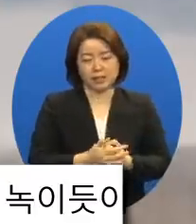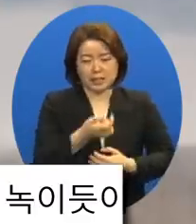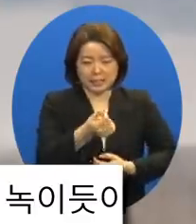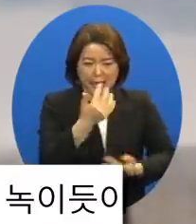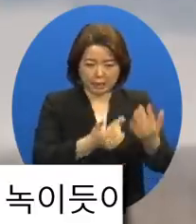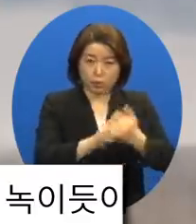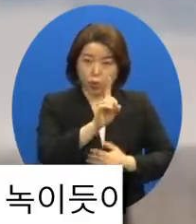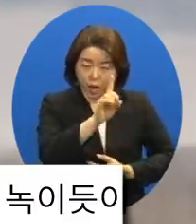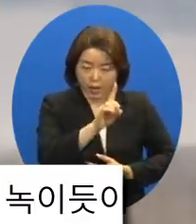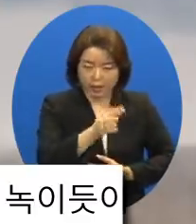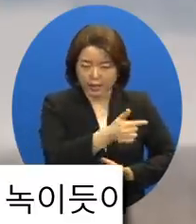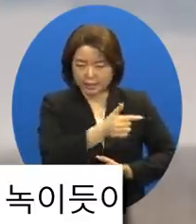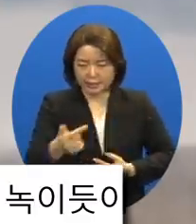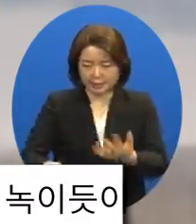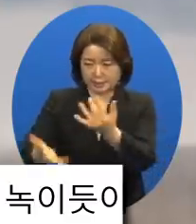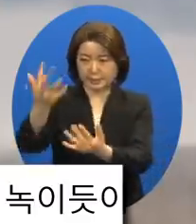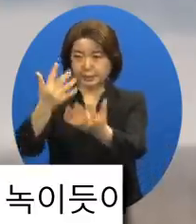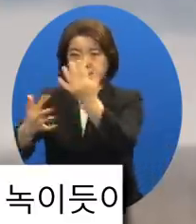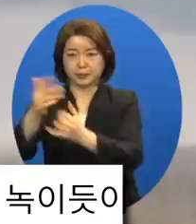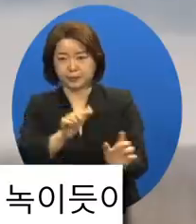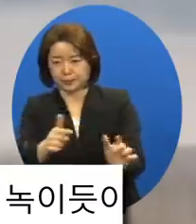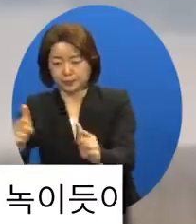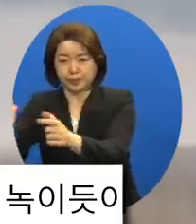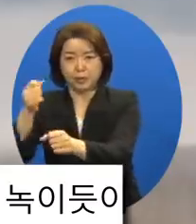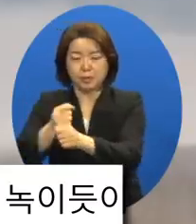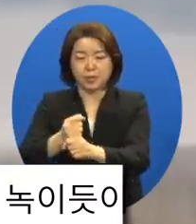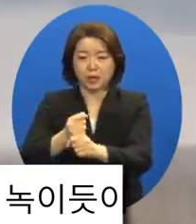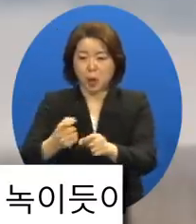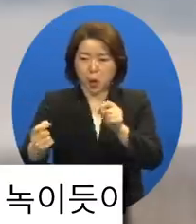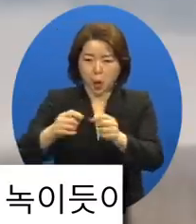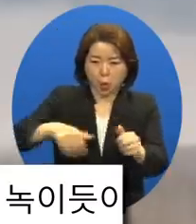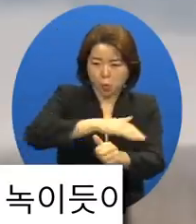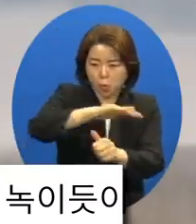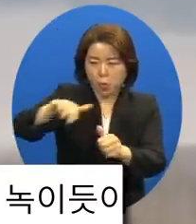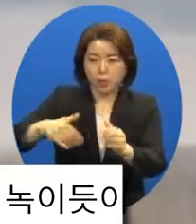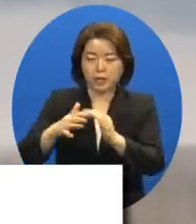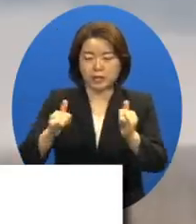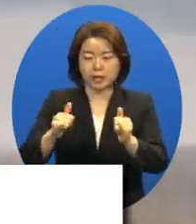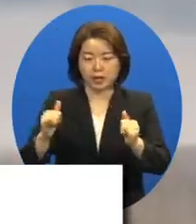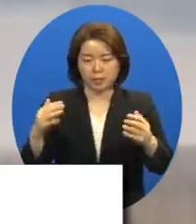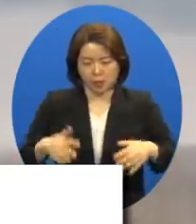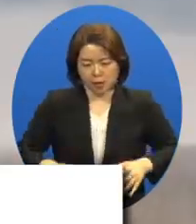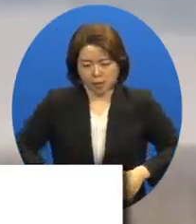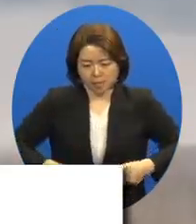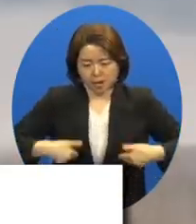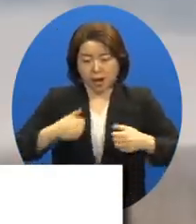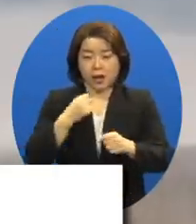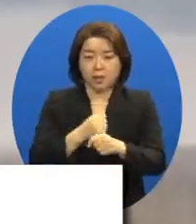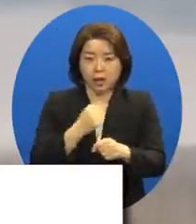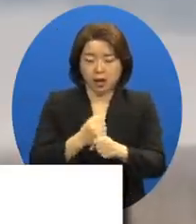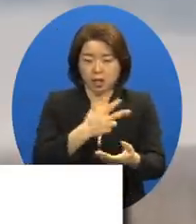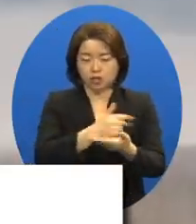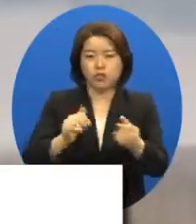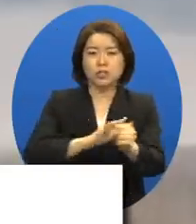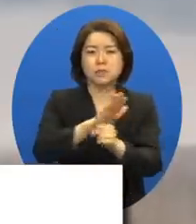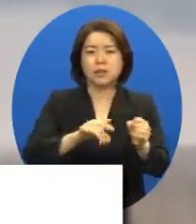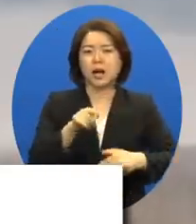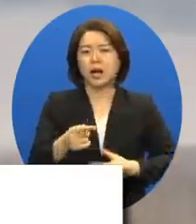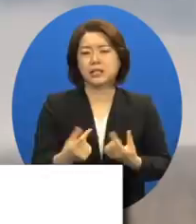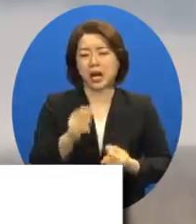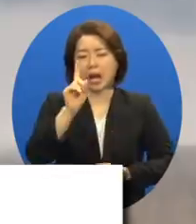하나가 큰 불을 일으켜 고 주위 사람들 몸 녹이듯 주님의 사랑 이같이 한번